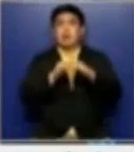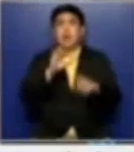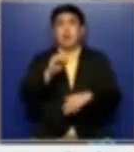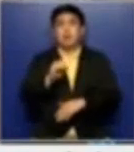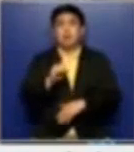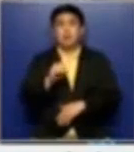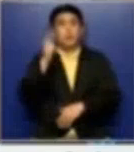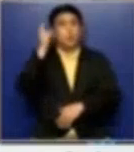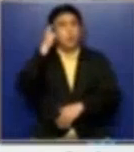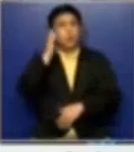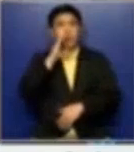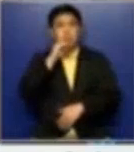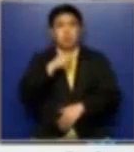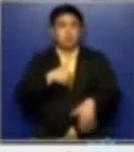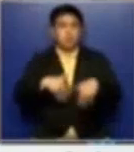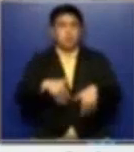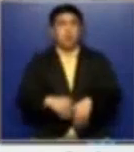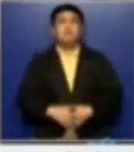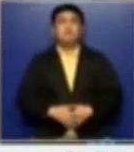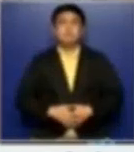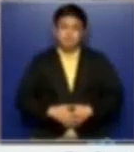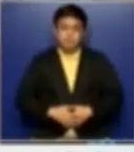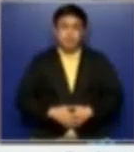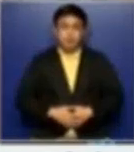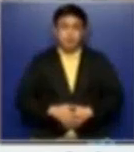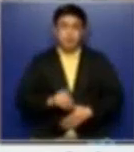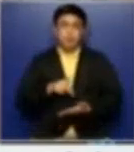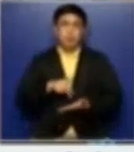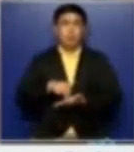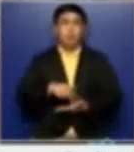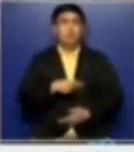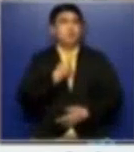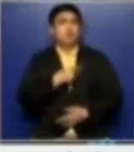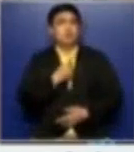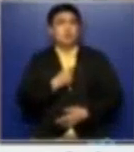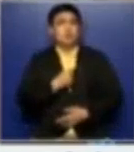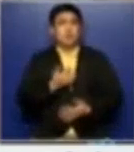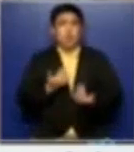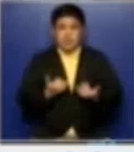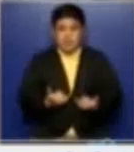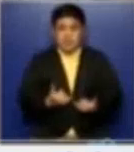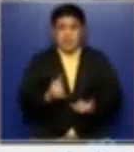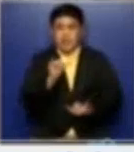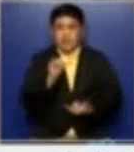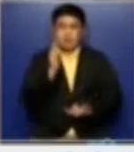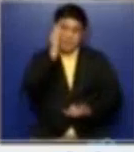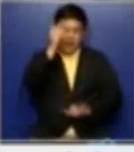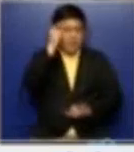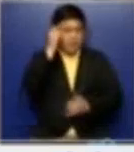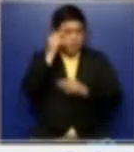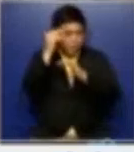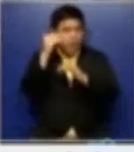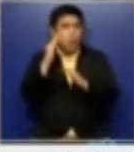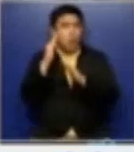เชื่อไหมประชาชนทั้งประเทศลุกขึ้นดีอกดีใจแม้วันนี้มันยังไม่ดีขึ้นแต่นายกให้ความ